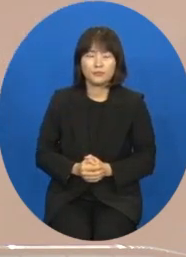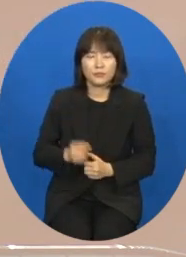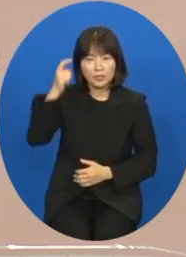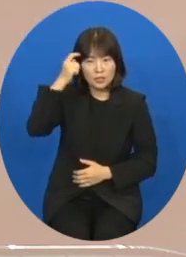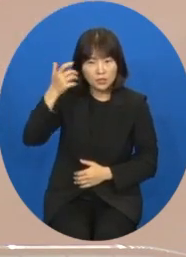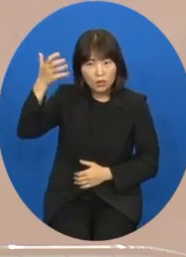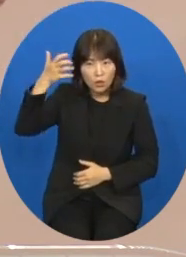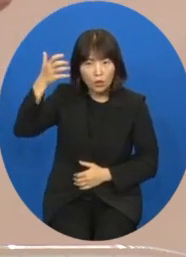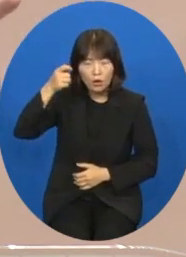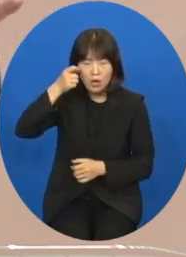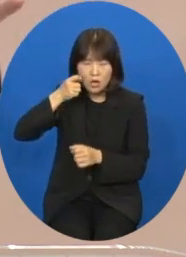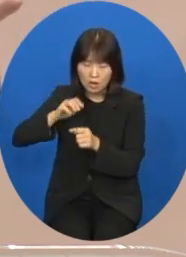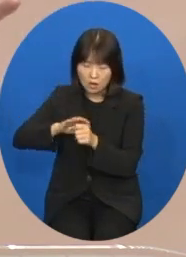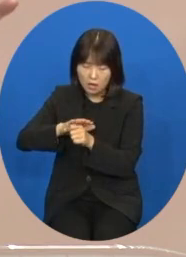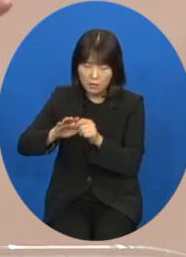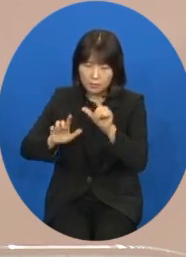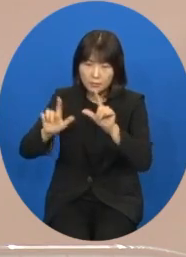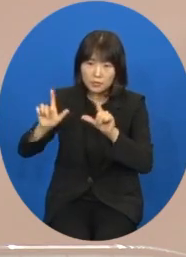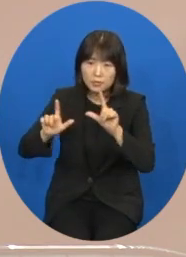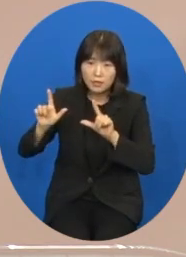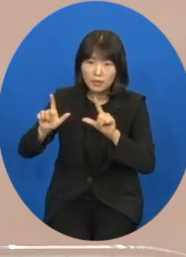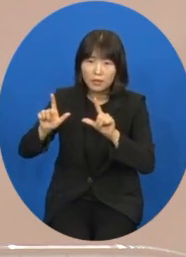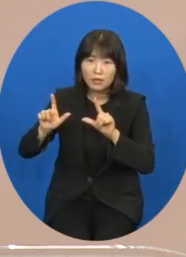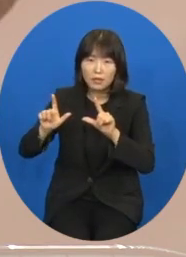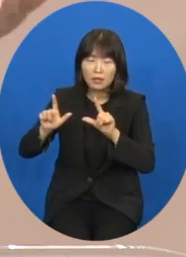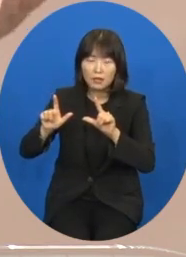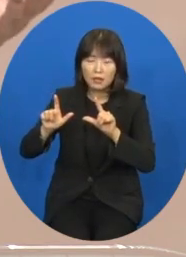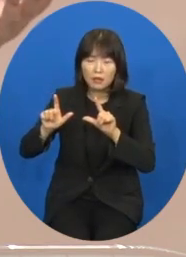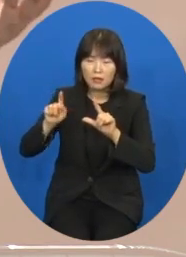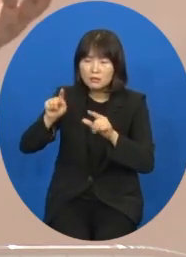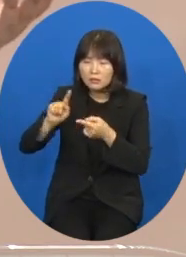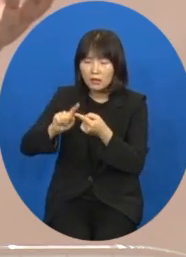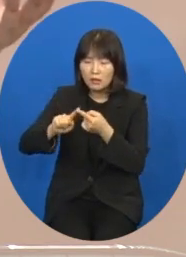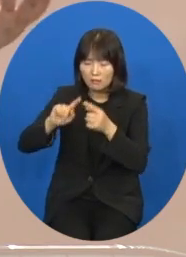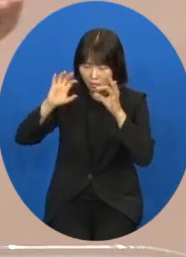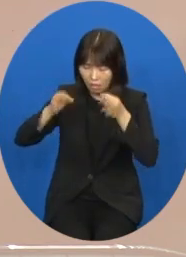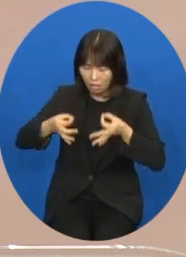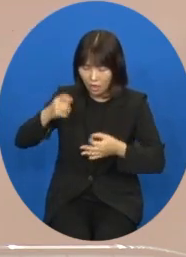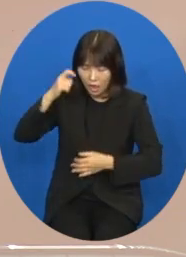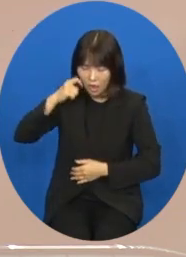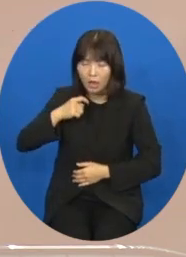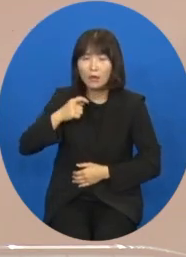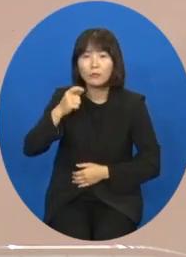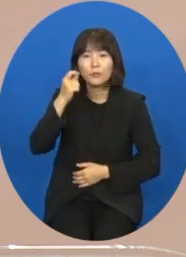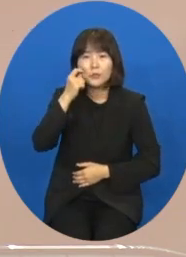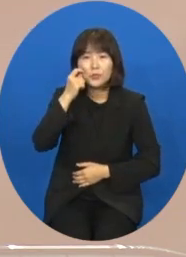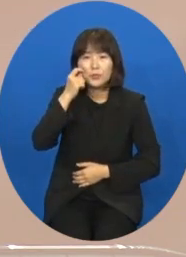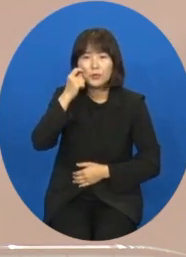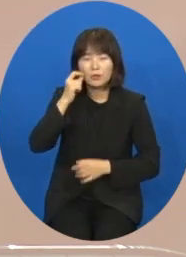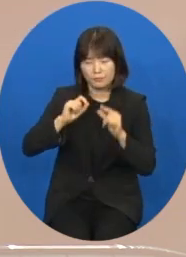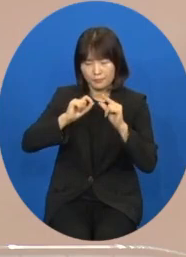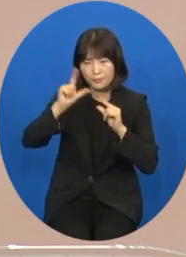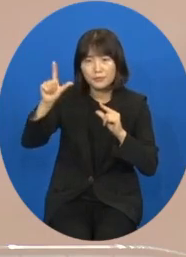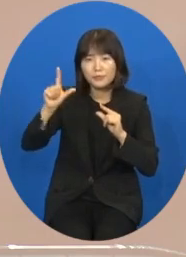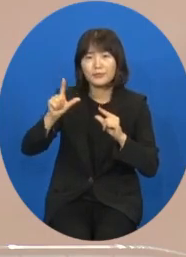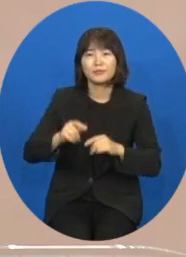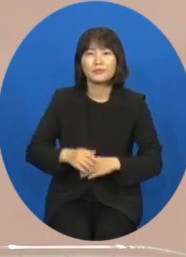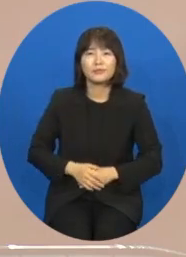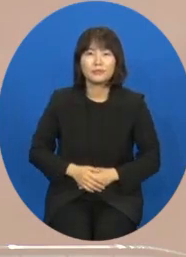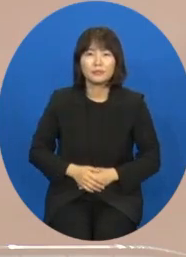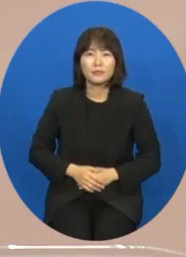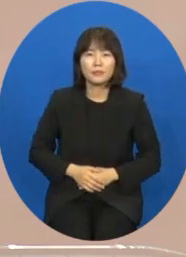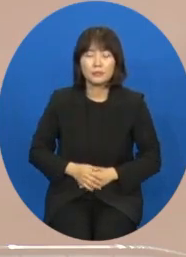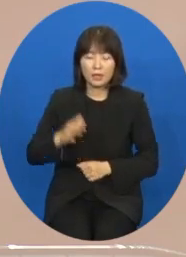영혼은 비참한 상태에 있는데 자신은 전혀 그걸 깨닫지 못하는 경우가 대부분입니다.